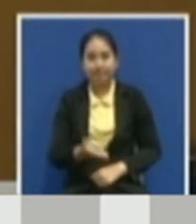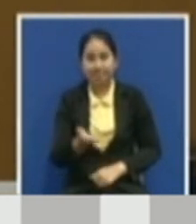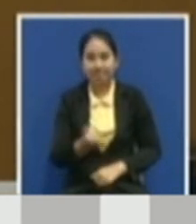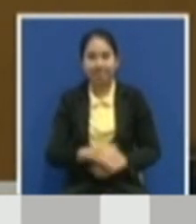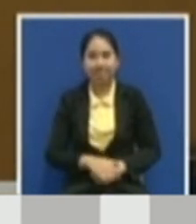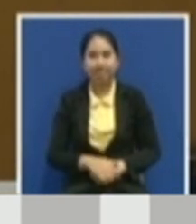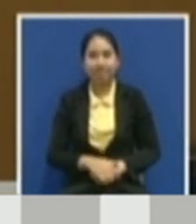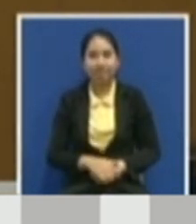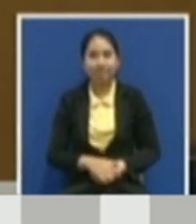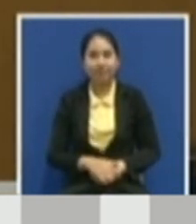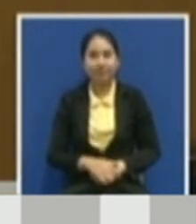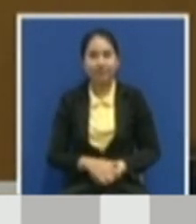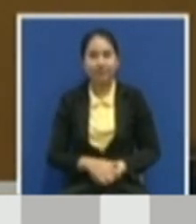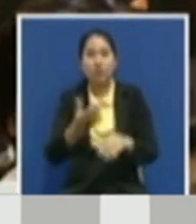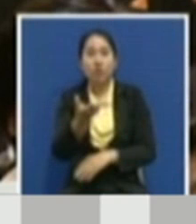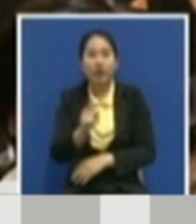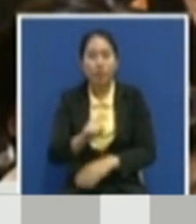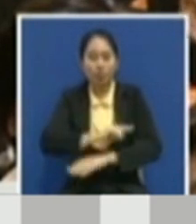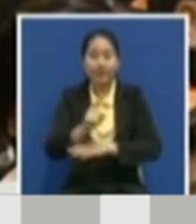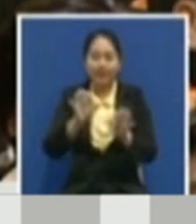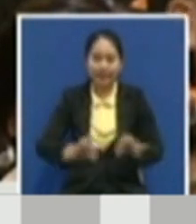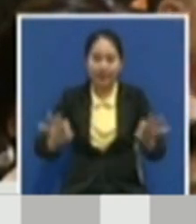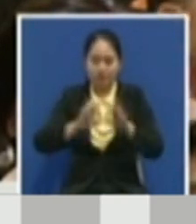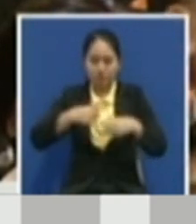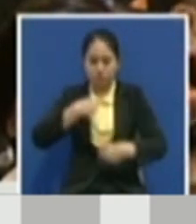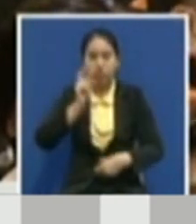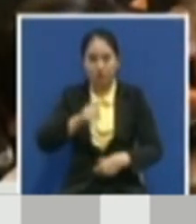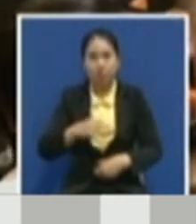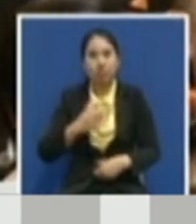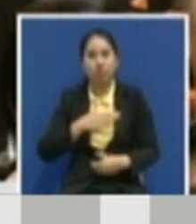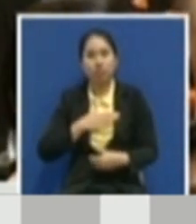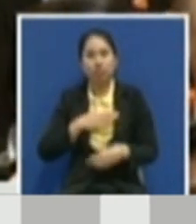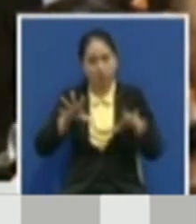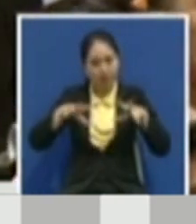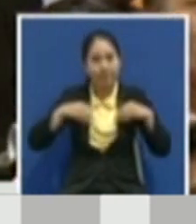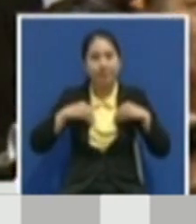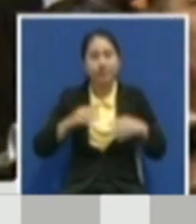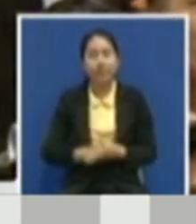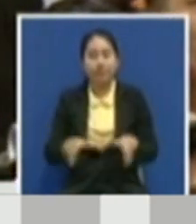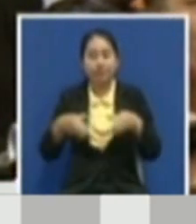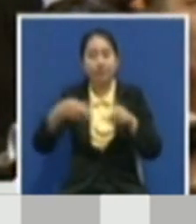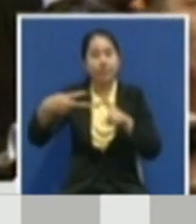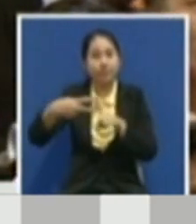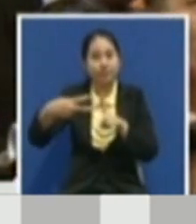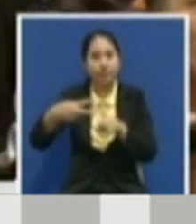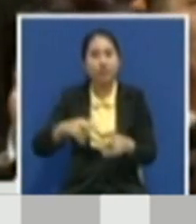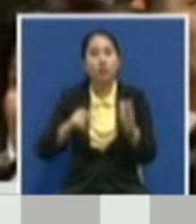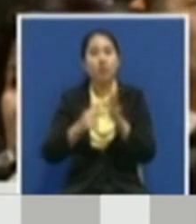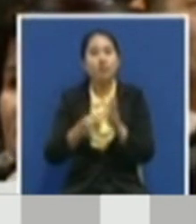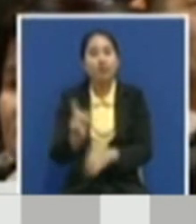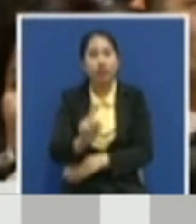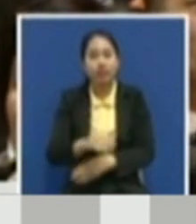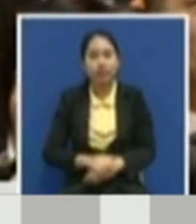คนก็บอกว่าอึดอัดไงก็เลยไม่ผูกไทยในแบบนี้เนี่ยนะครับสสพิษณุโลกของอนาคตใหม่นะฮะคุณบดิพัฒน์สันติพาดาเนี่ยก็เลย